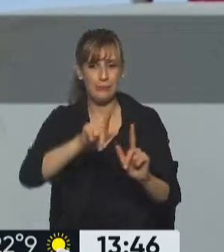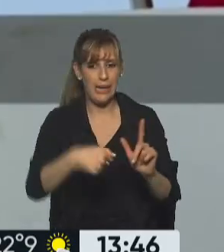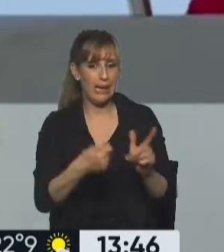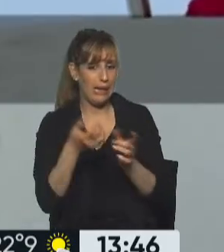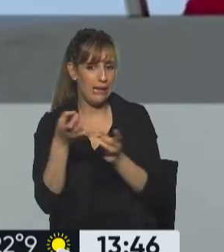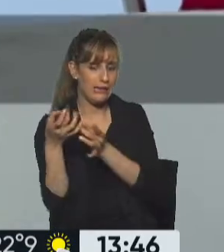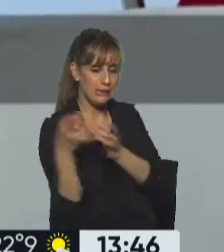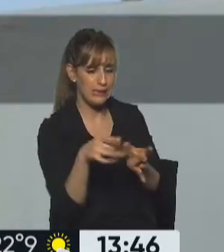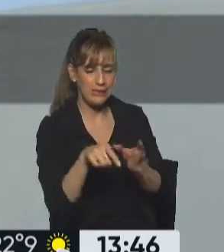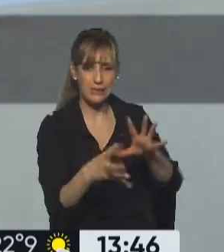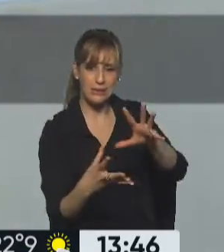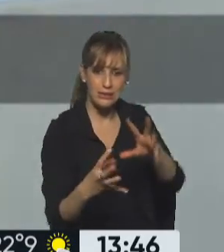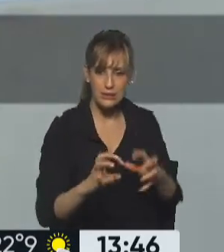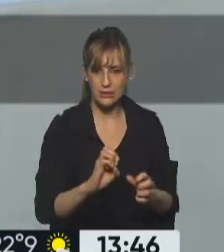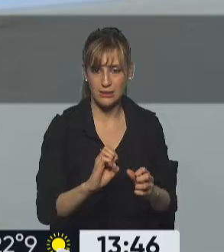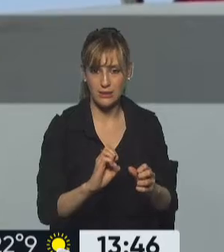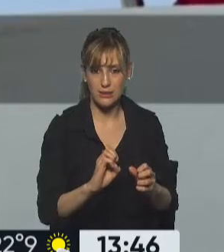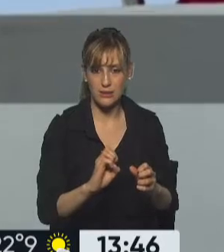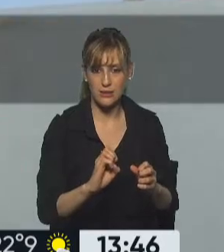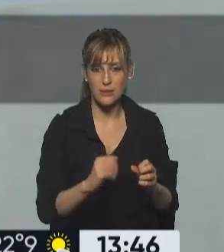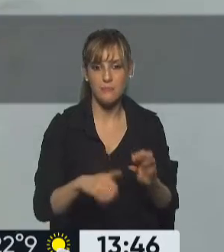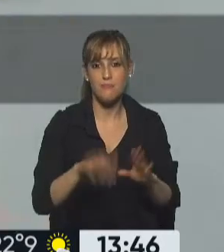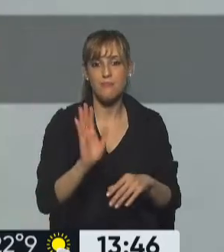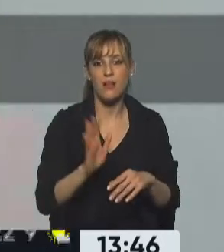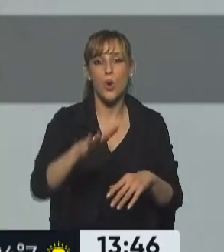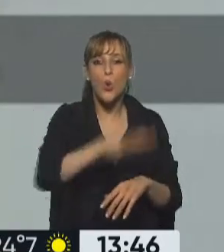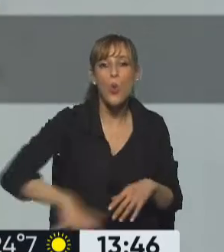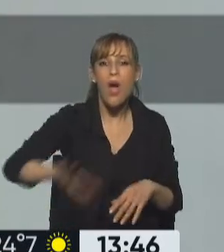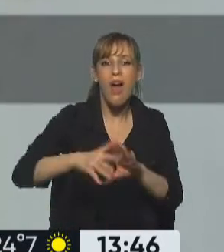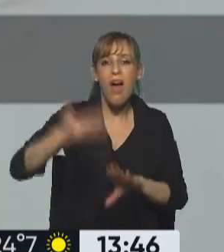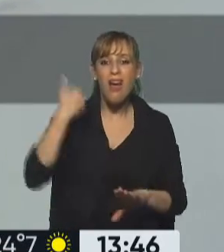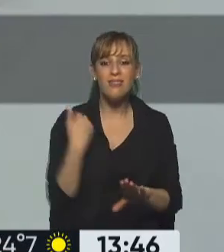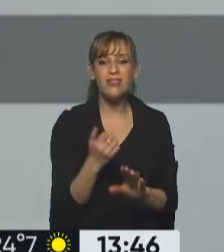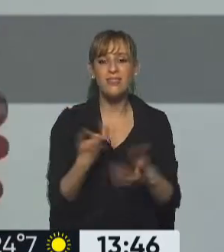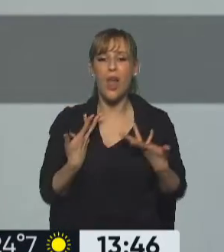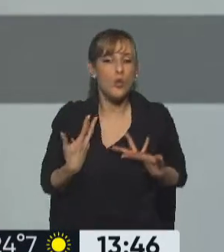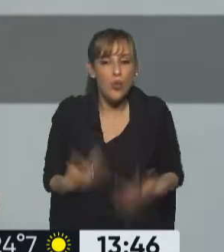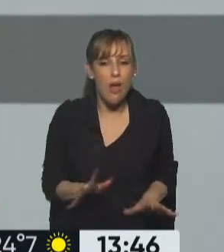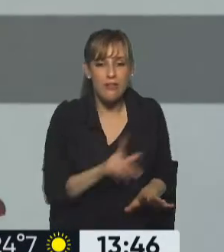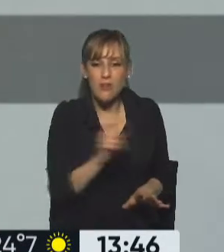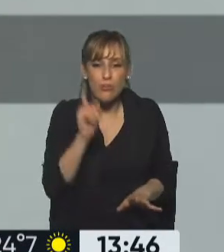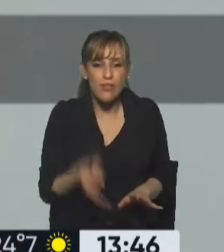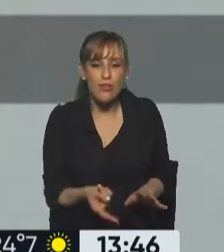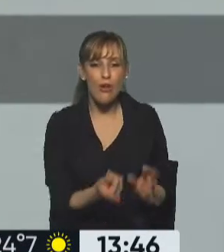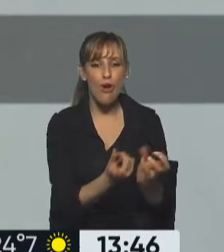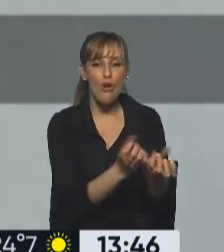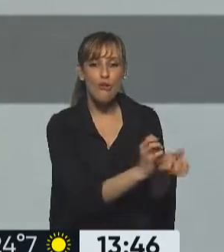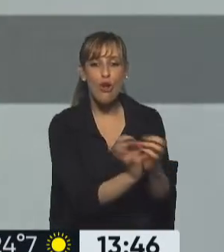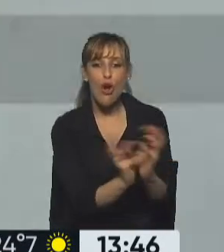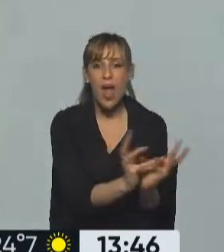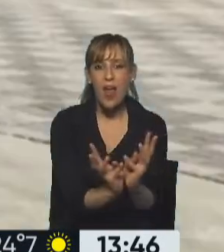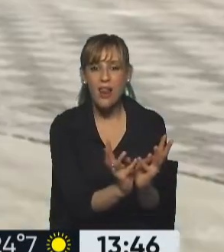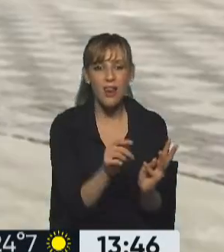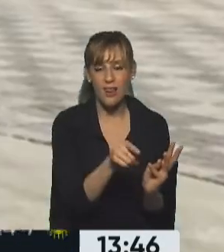أماكن مناطق كبيرة جدا من الشعاب المرجانية اتردمت وتحولت من شعاب مرجانية لمباني